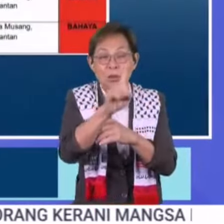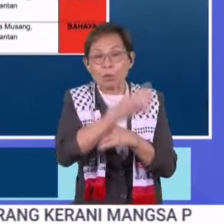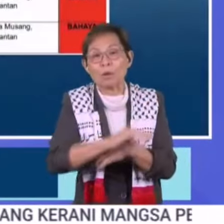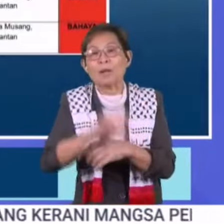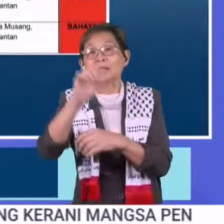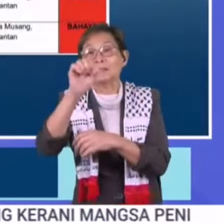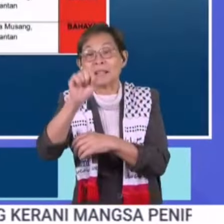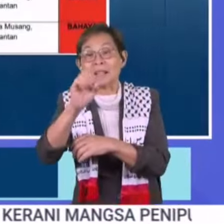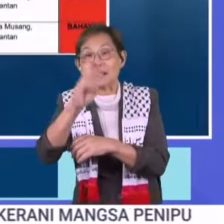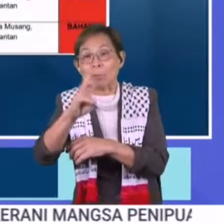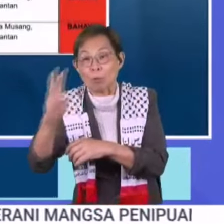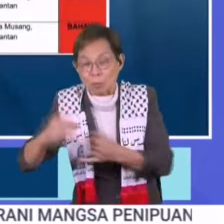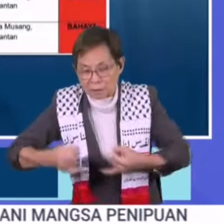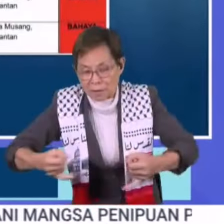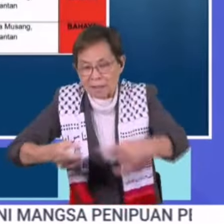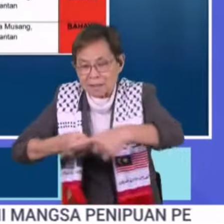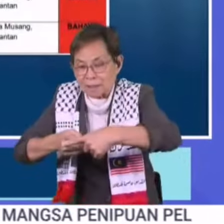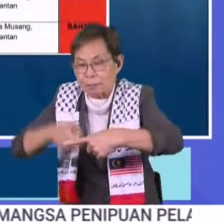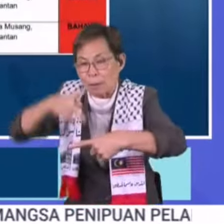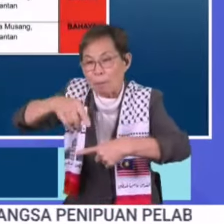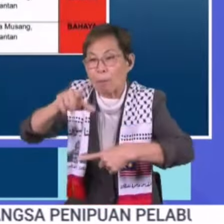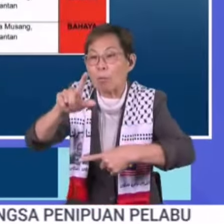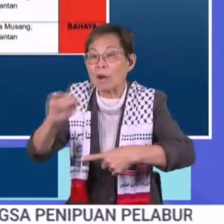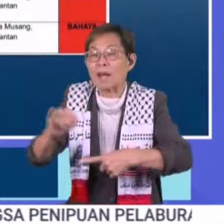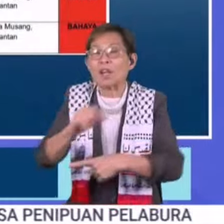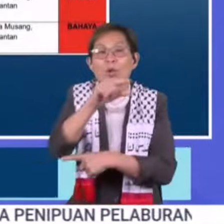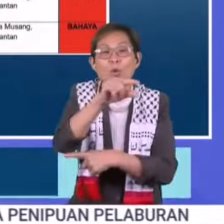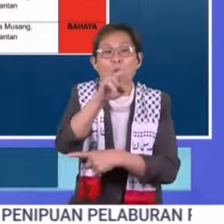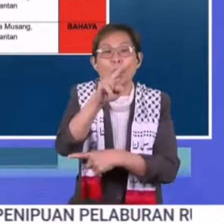Seksyen 66 Jalan Simpang Pulai Gua Musang.